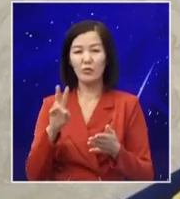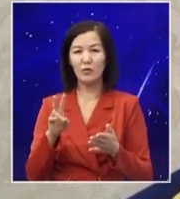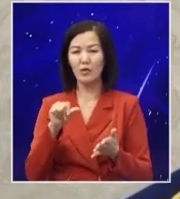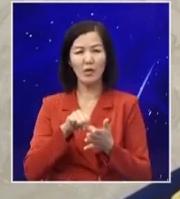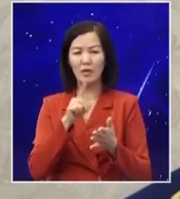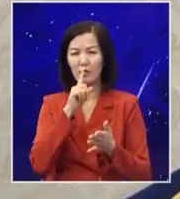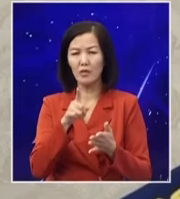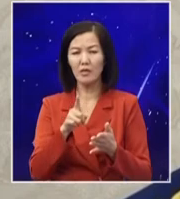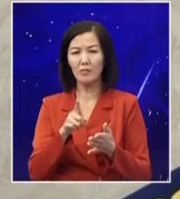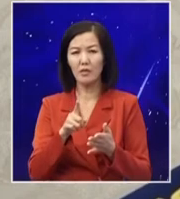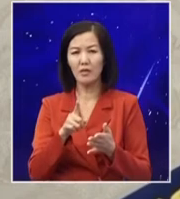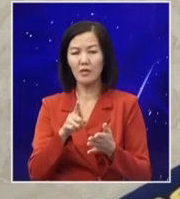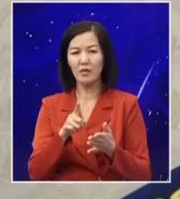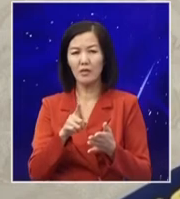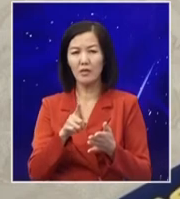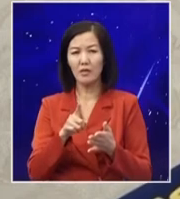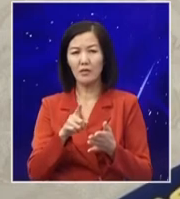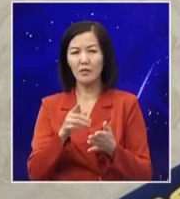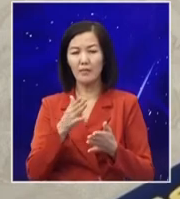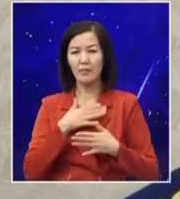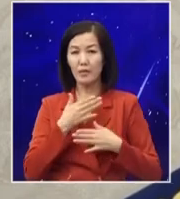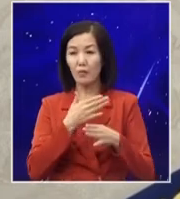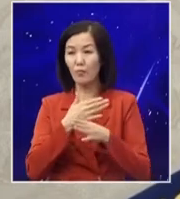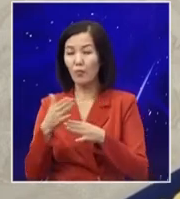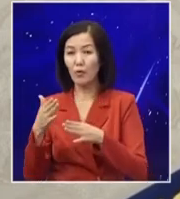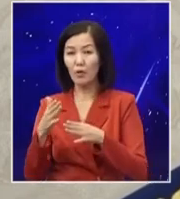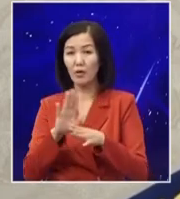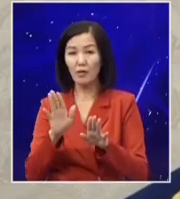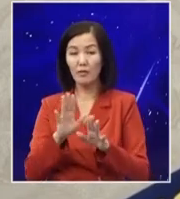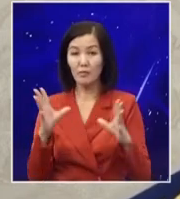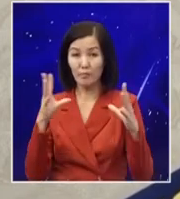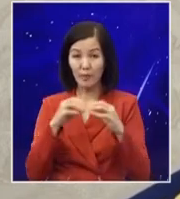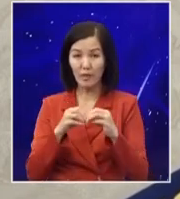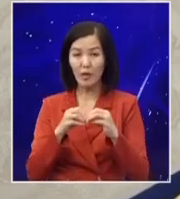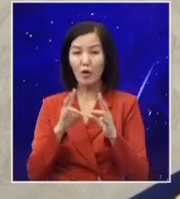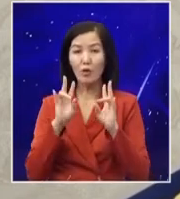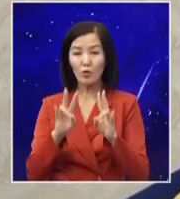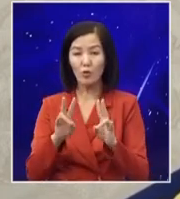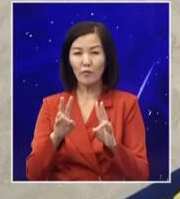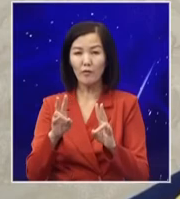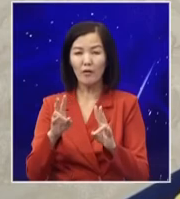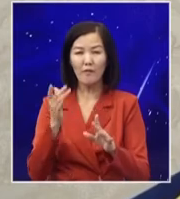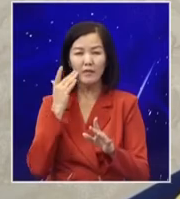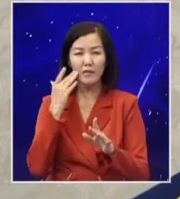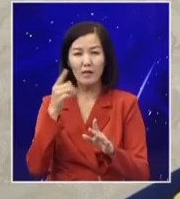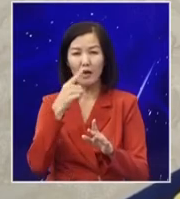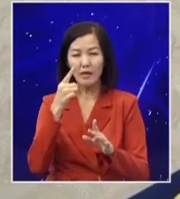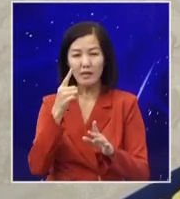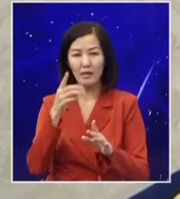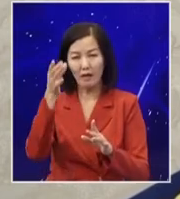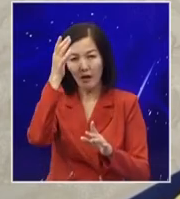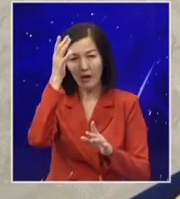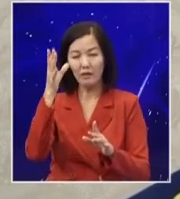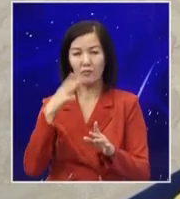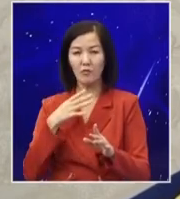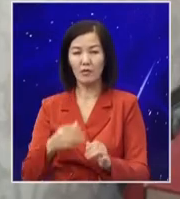араласпайтын. Бір бізден бөлініп кетпейтін. Ақылын айтып жүрсе, сол уақытта бізден көрі әжептеуір ақыл